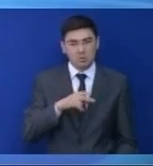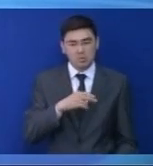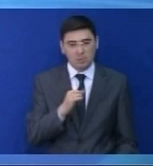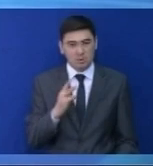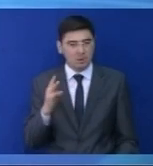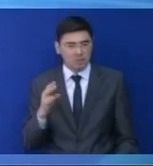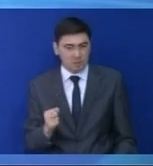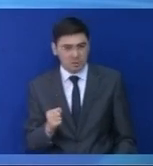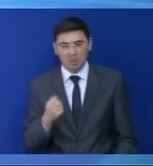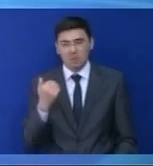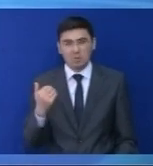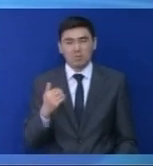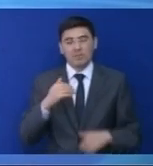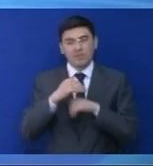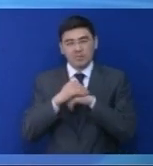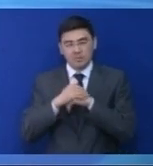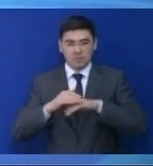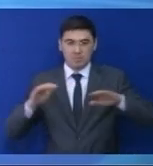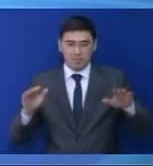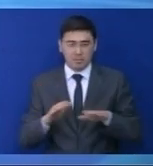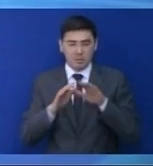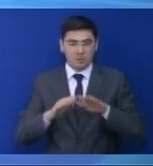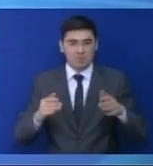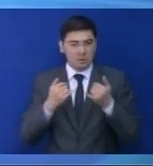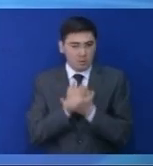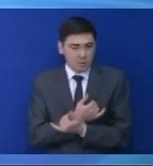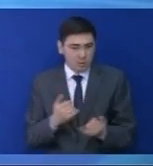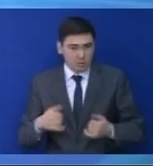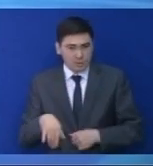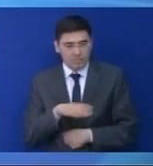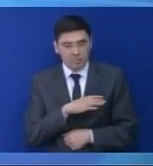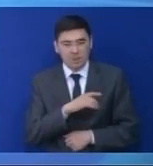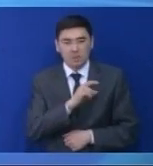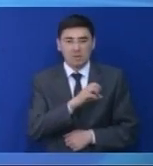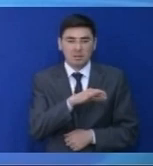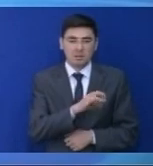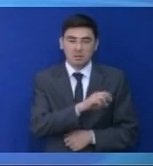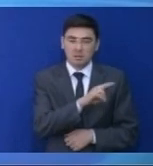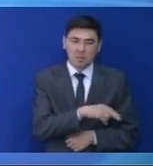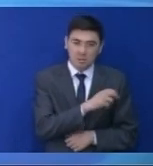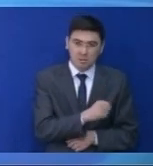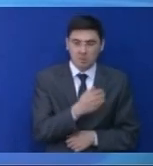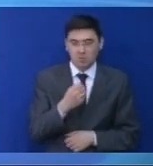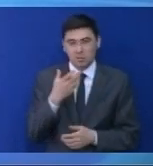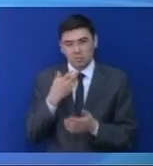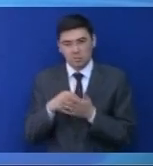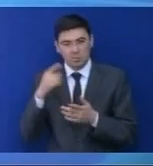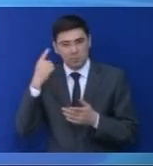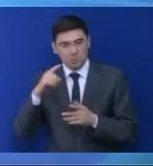«Ару арман» атты шығармашылық ән кеші өтті. Шара барысында өнер иесі халық әндері эстрадалық шығармалармен қатар өз туындыларын